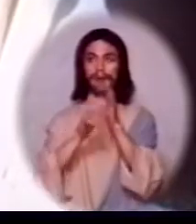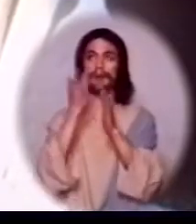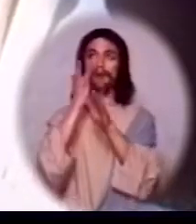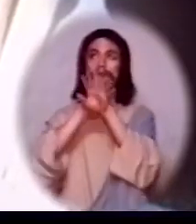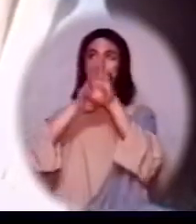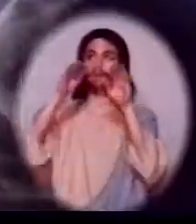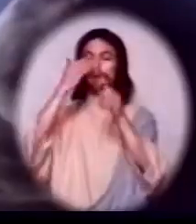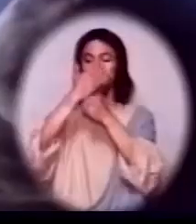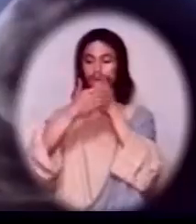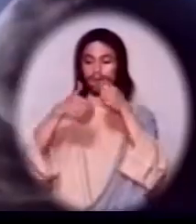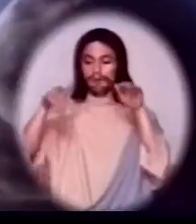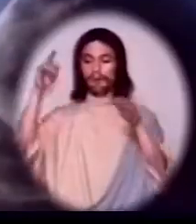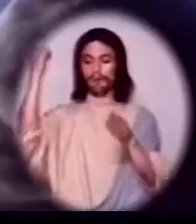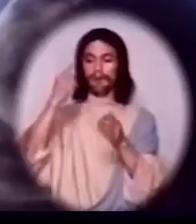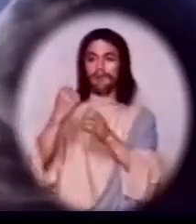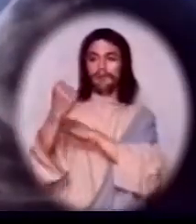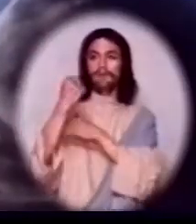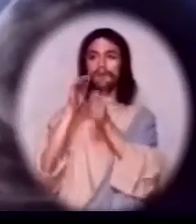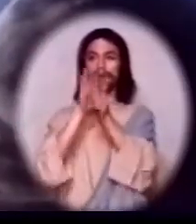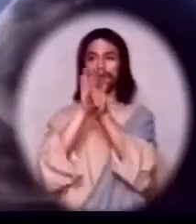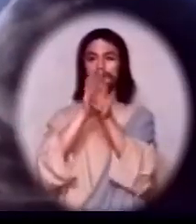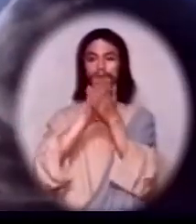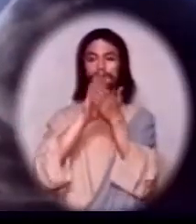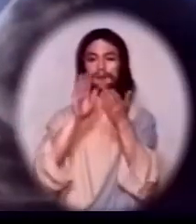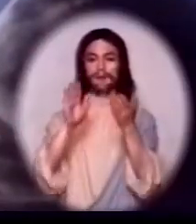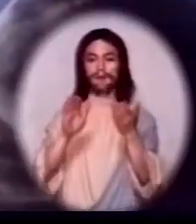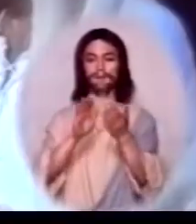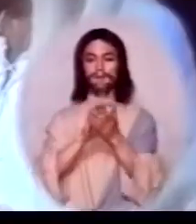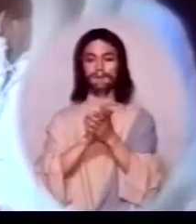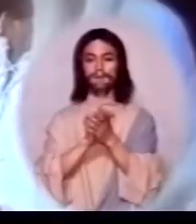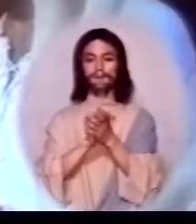그때에 하늘로부터 천사가 내려와 힘을 도왔습니다.